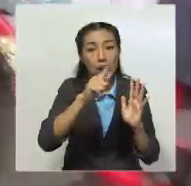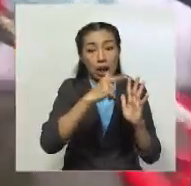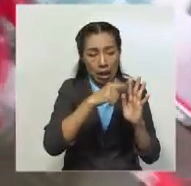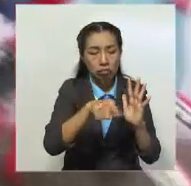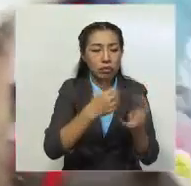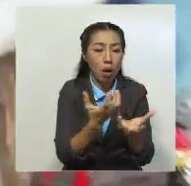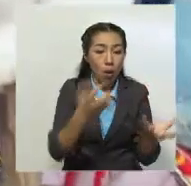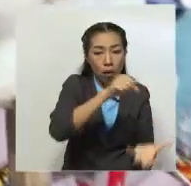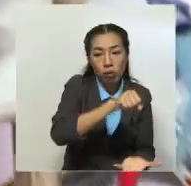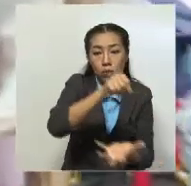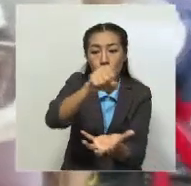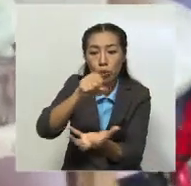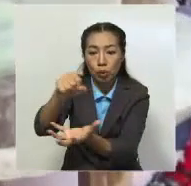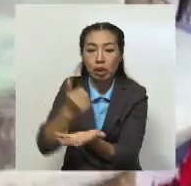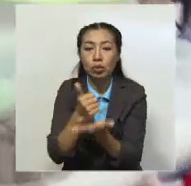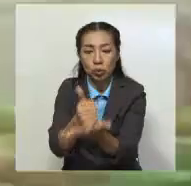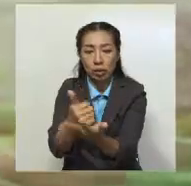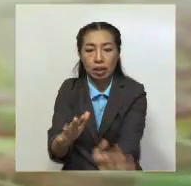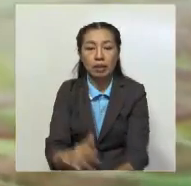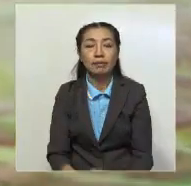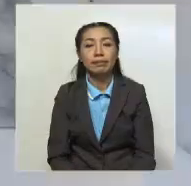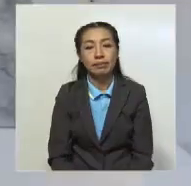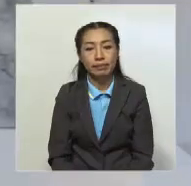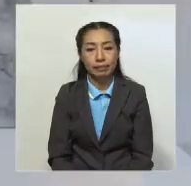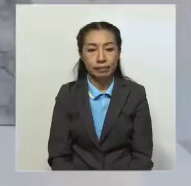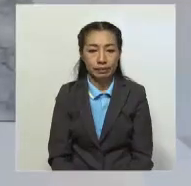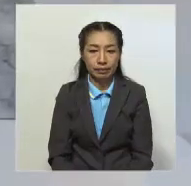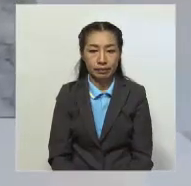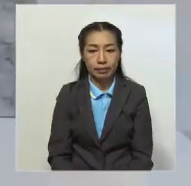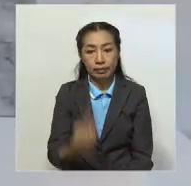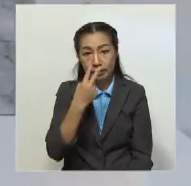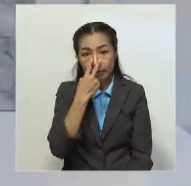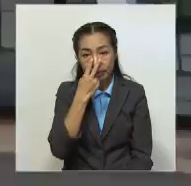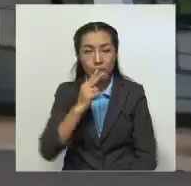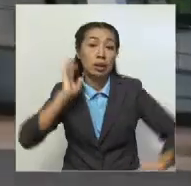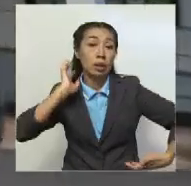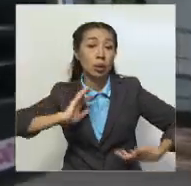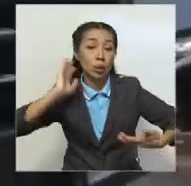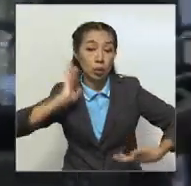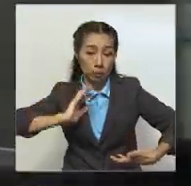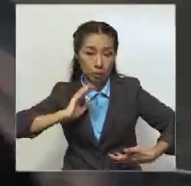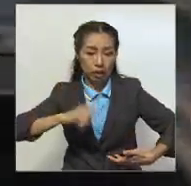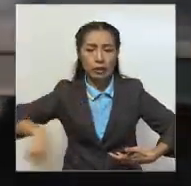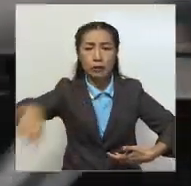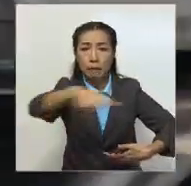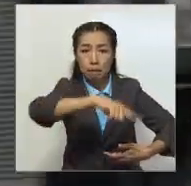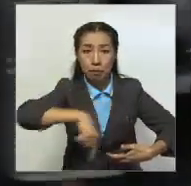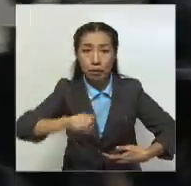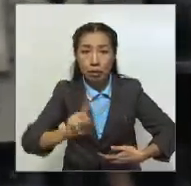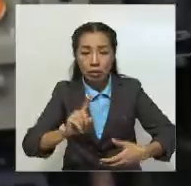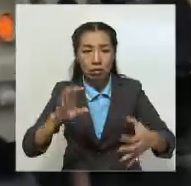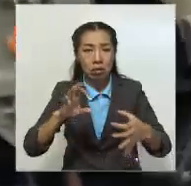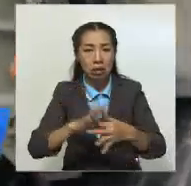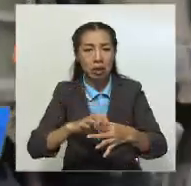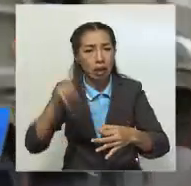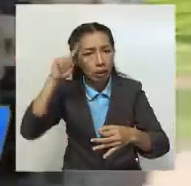เข้าไปให้การช่วยเหลือในเบื้องต้นแล้วครับ ไปดูสถานการณ์ที่จังหวัดลพบุรีกันบ้างนะคะที่นี่เนี่ยมีเรื่อง